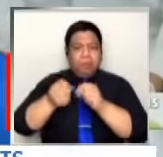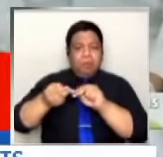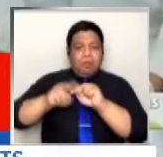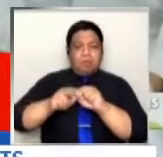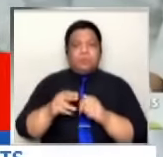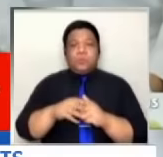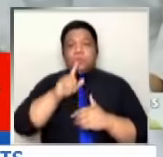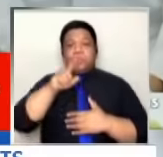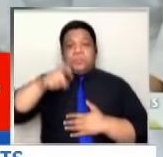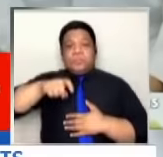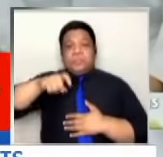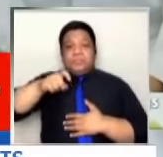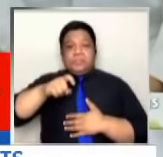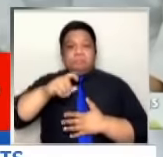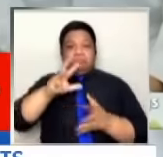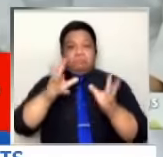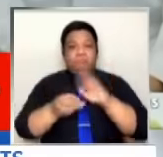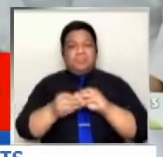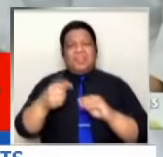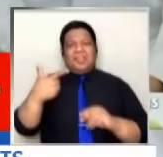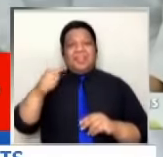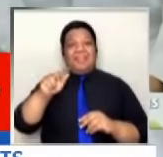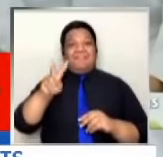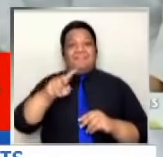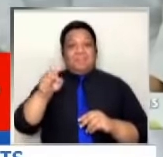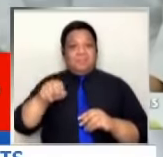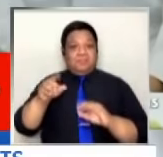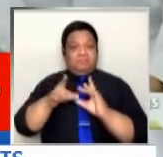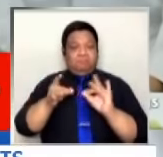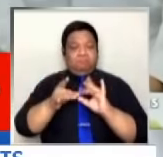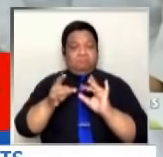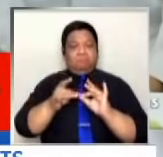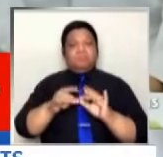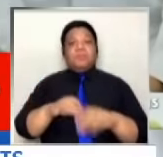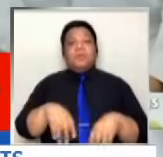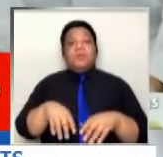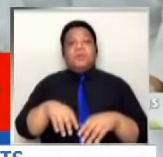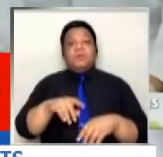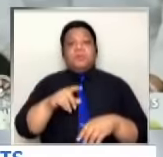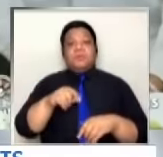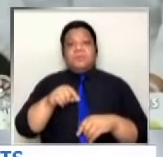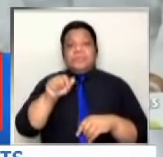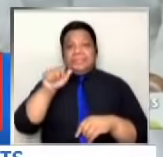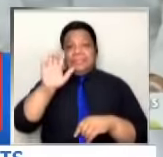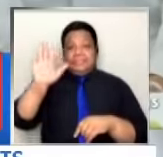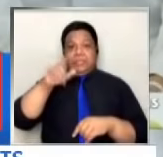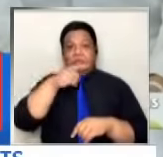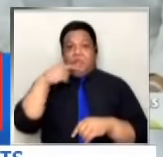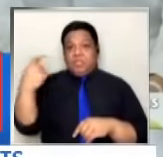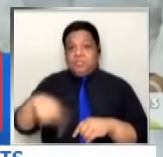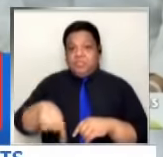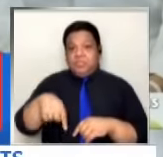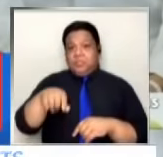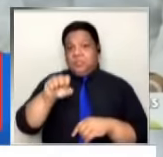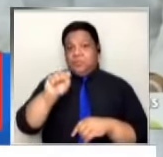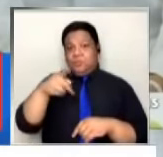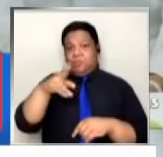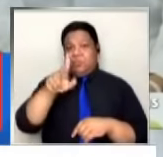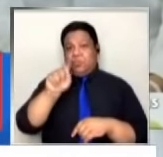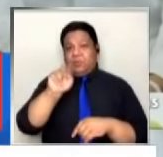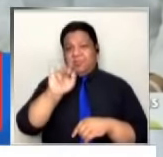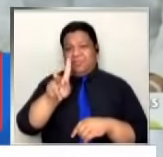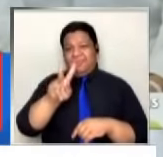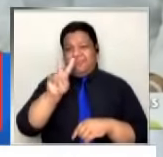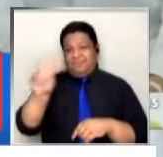kasi pwede po itong gamitin sa senior citizen yung ano po natin. Kasi sa ngayon po, meron po tayong limitation na hindi